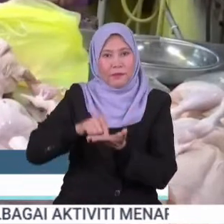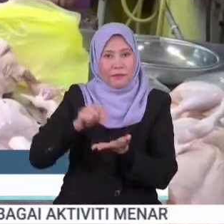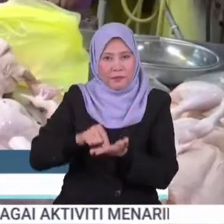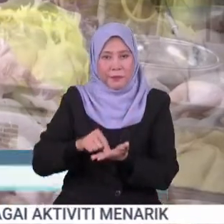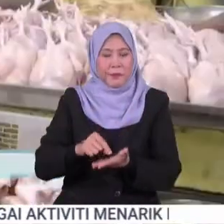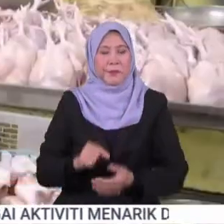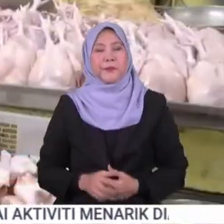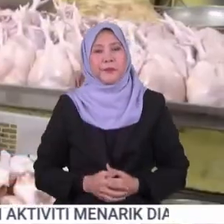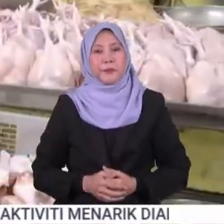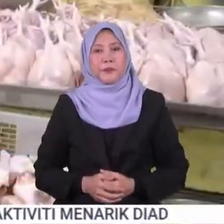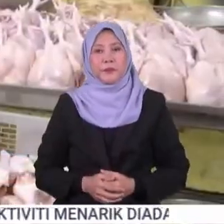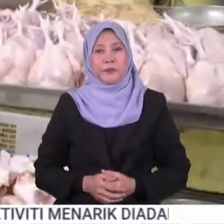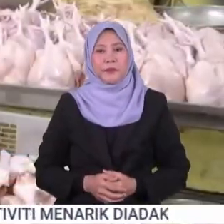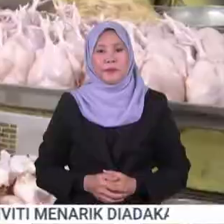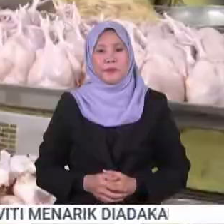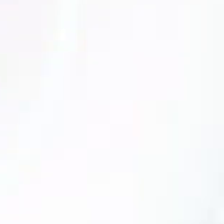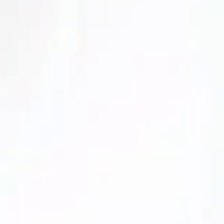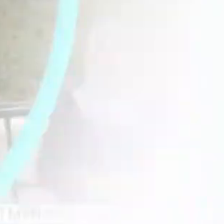diterima.